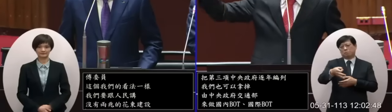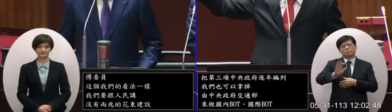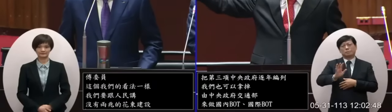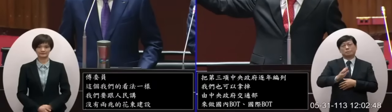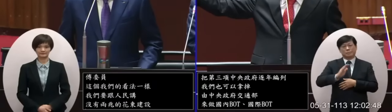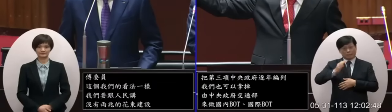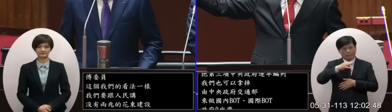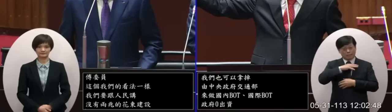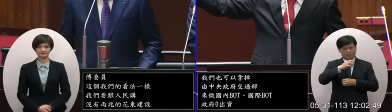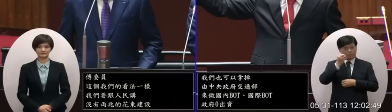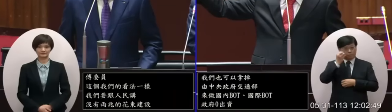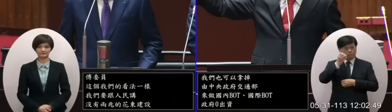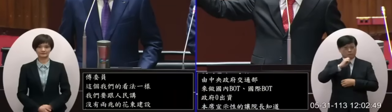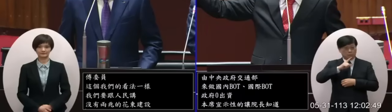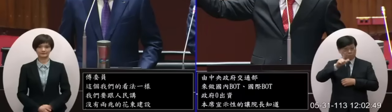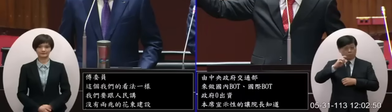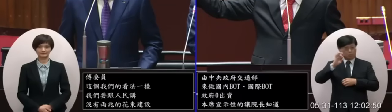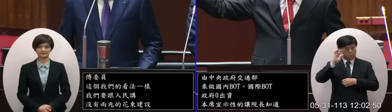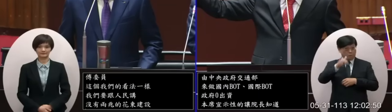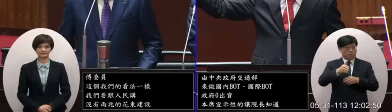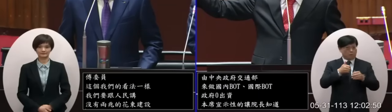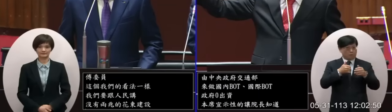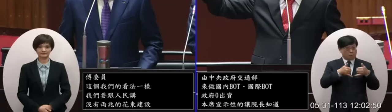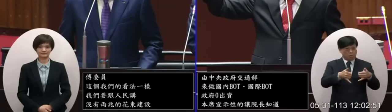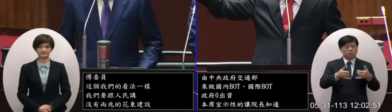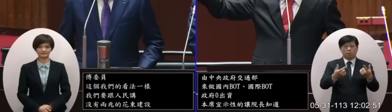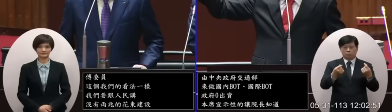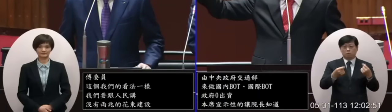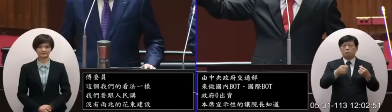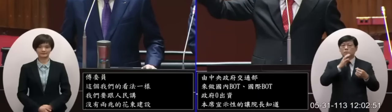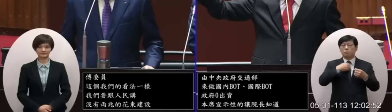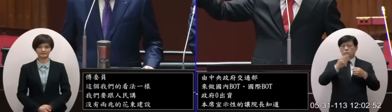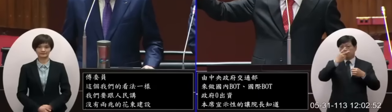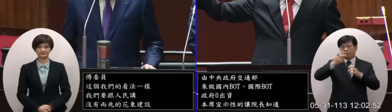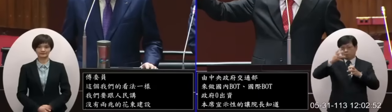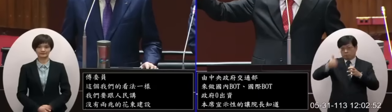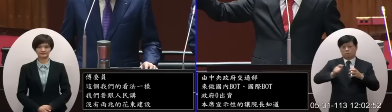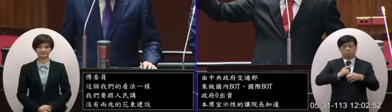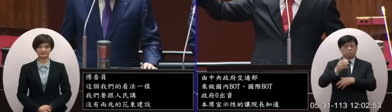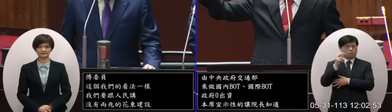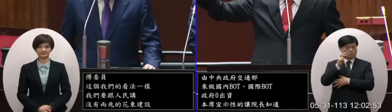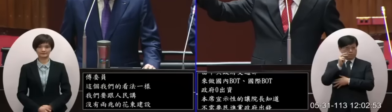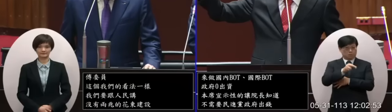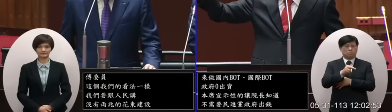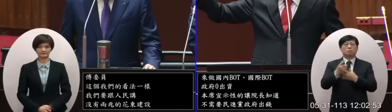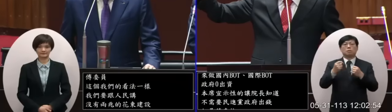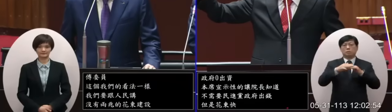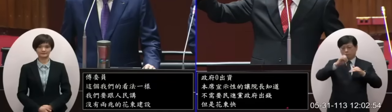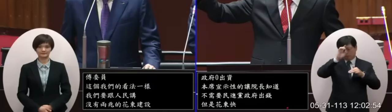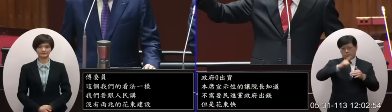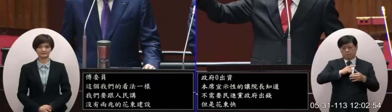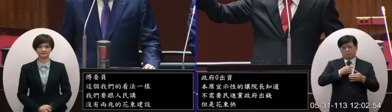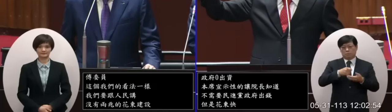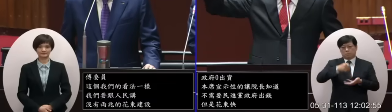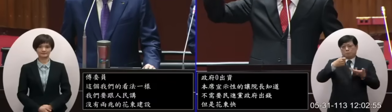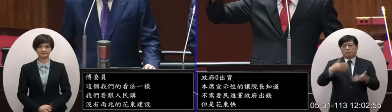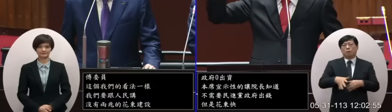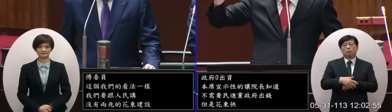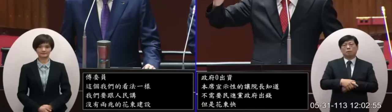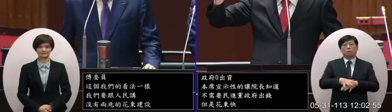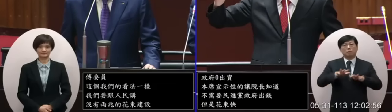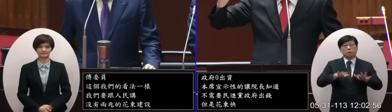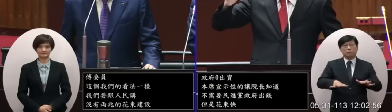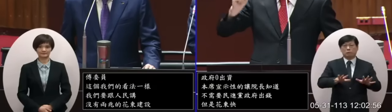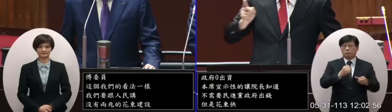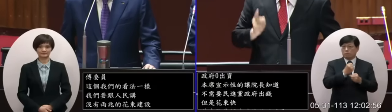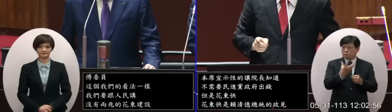是花东快是赖清德总统的政见，也是民进党的政见，而且今天不